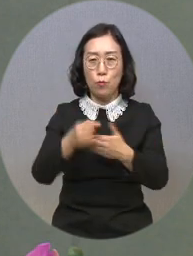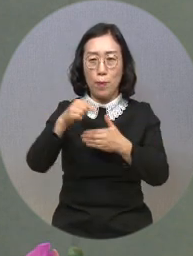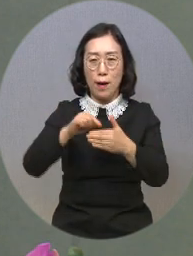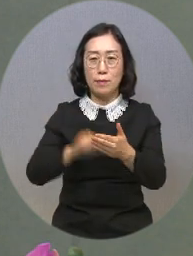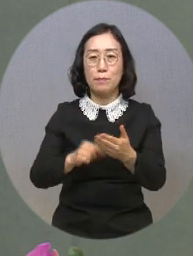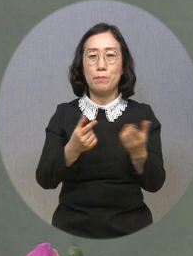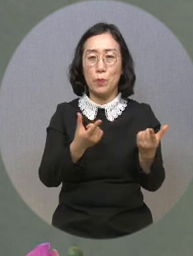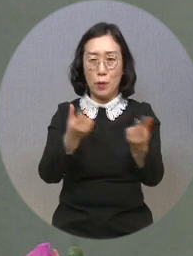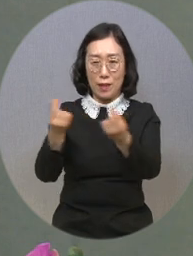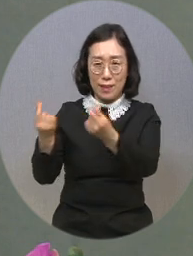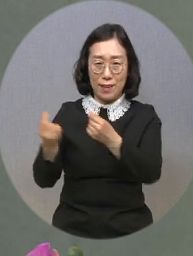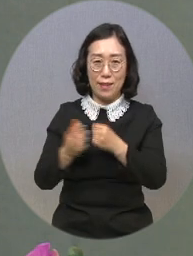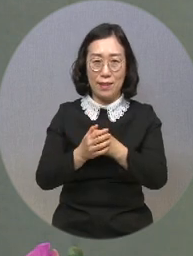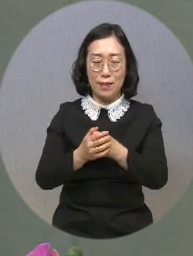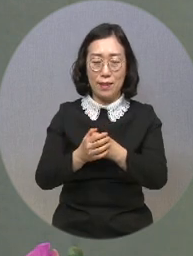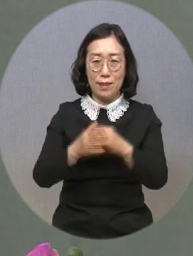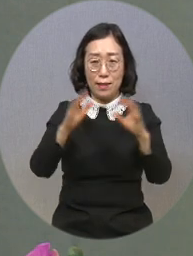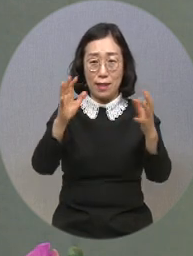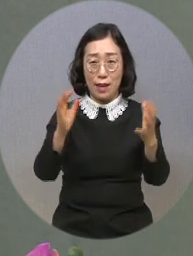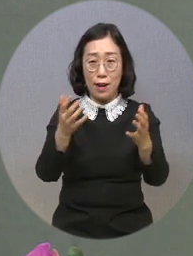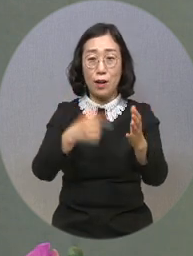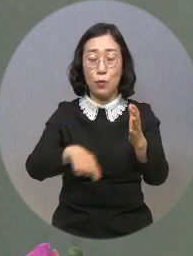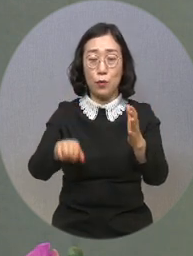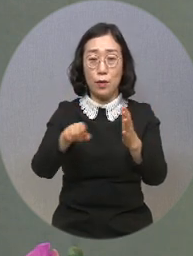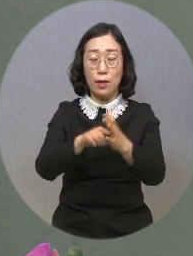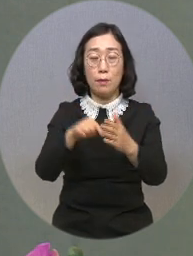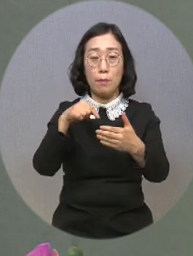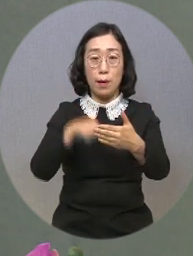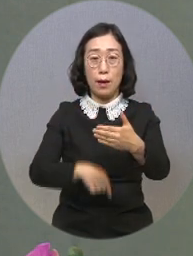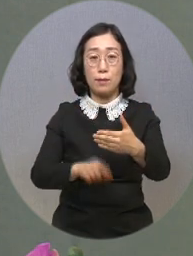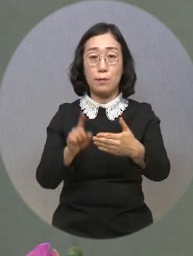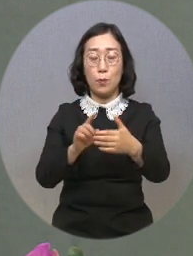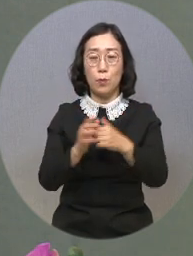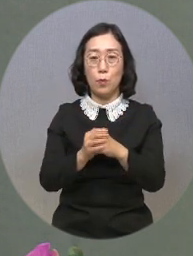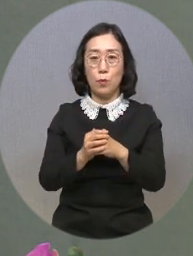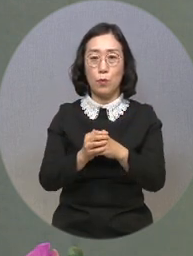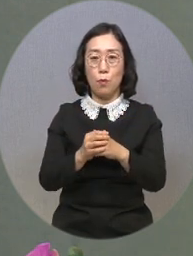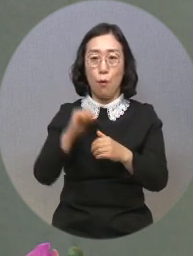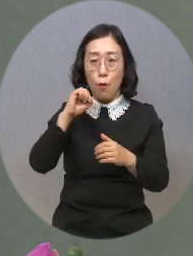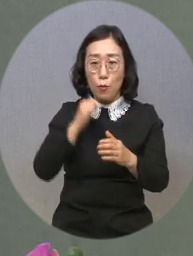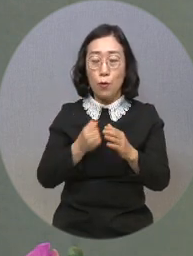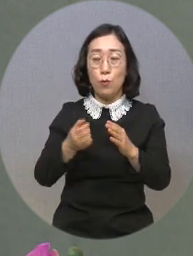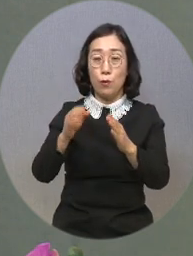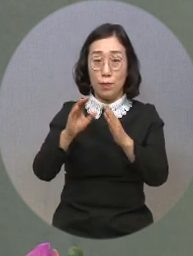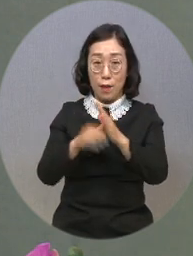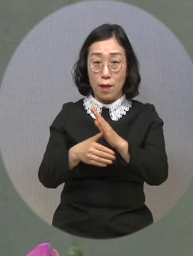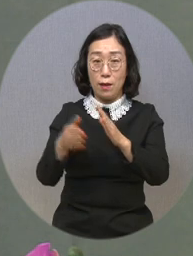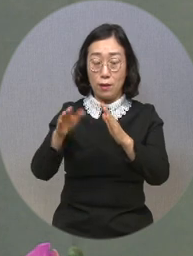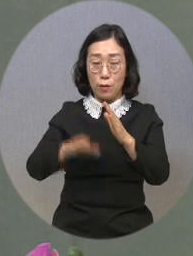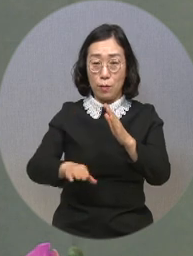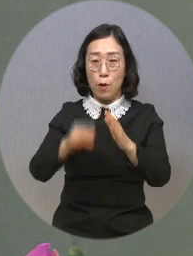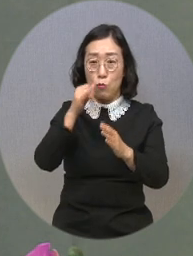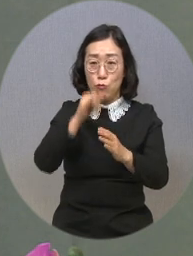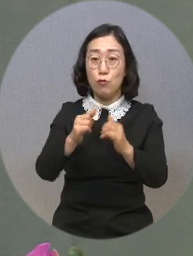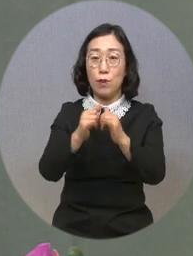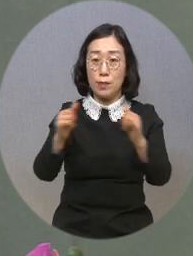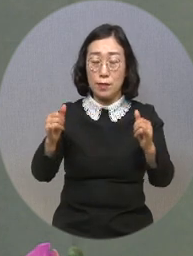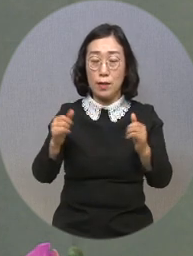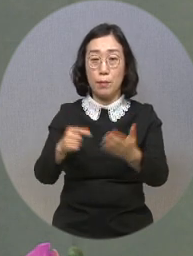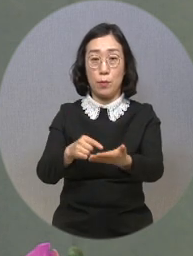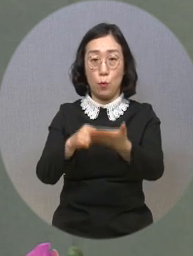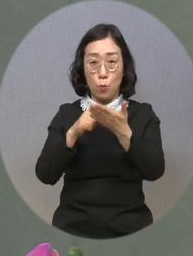것입니다. 나라를 생각한다라는 것은 어려운 시기일수록 영웅이 나타나고